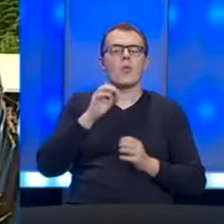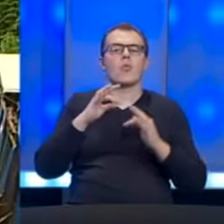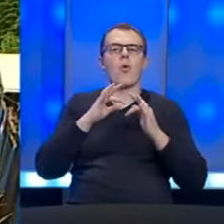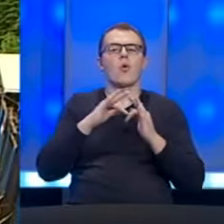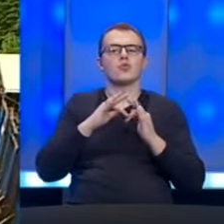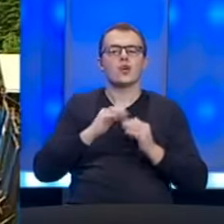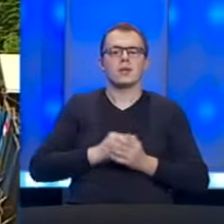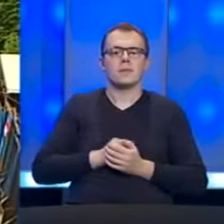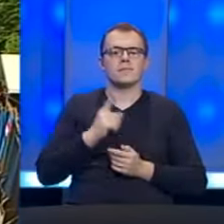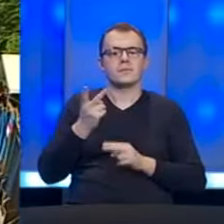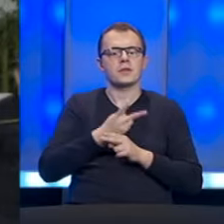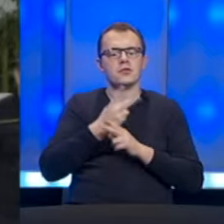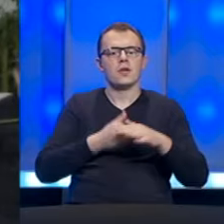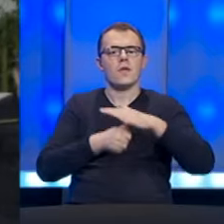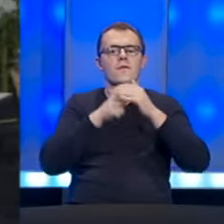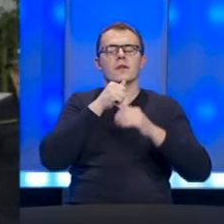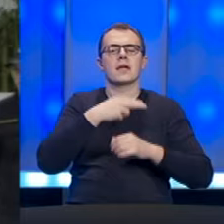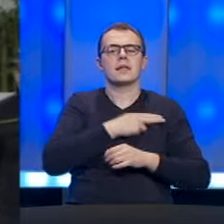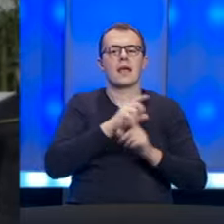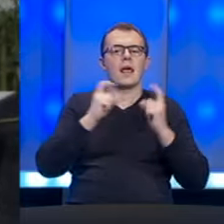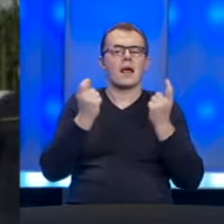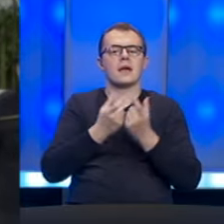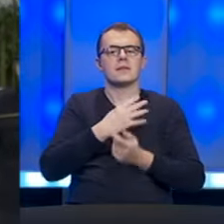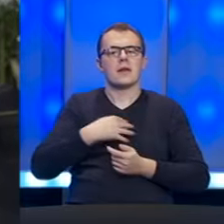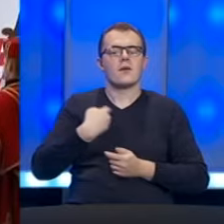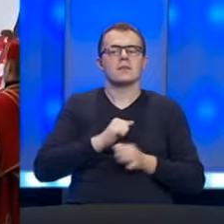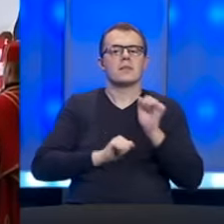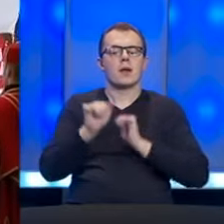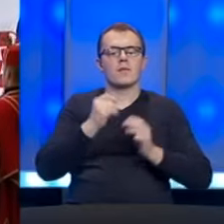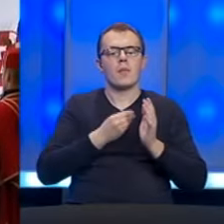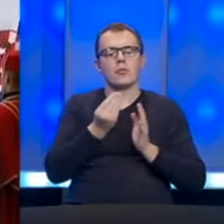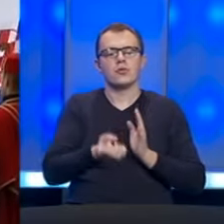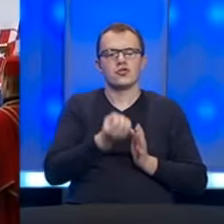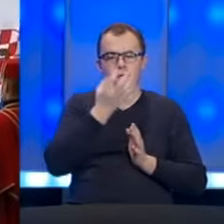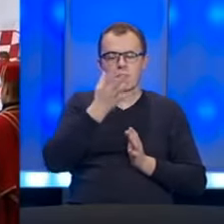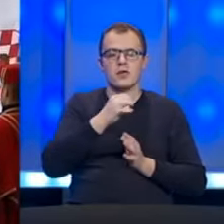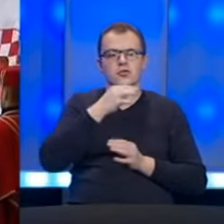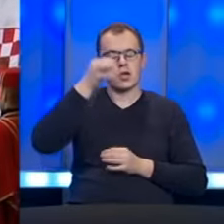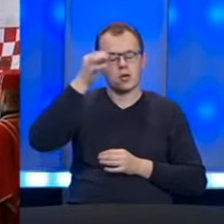Državni vrh i delegacija hrvatskih branitelja položit će vijence i odati poštu stradalima.